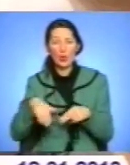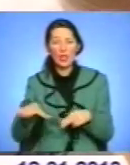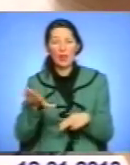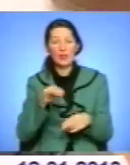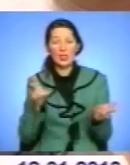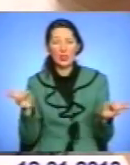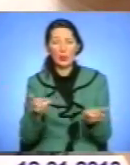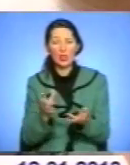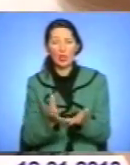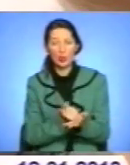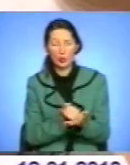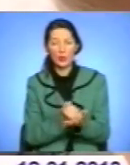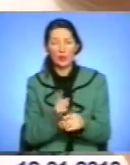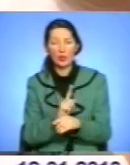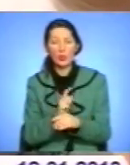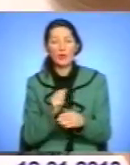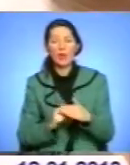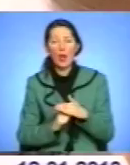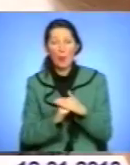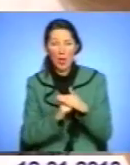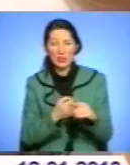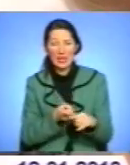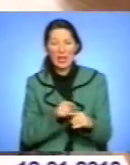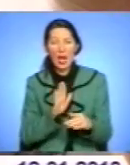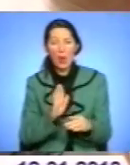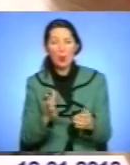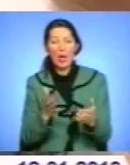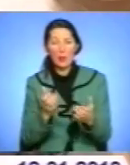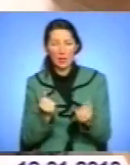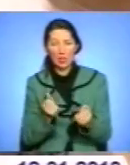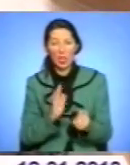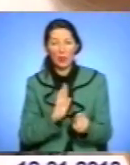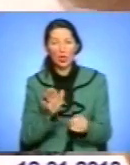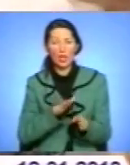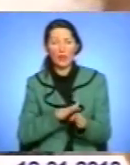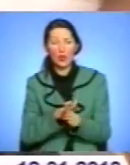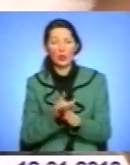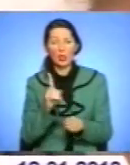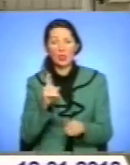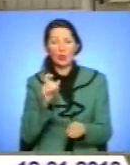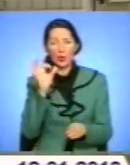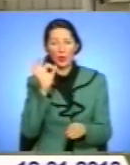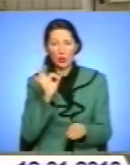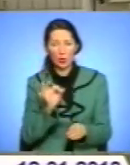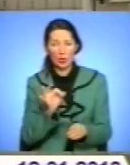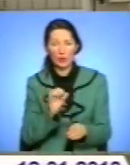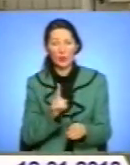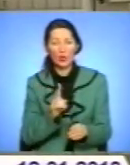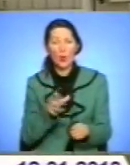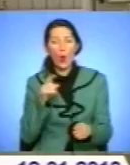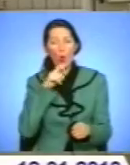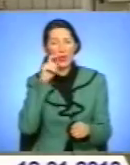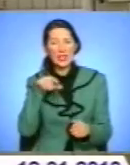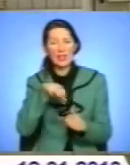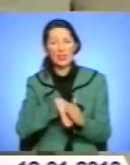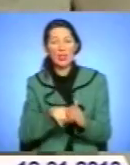ресурсів. Та нормативна база, пане президенте, яка була прийнята, буде виконана на 100%. Щоб Україна увійшла до